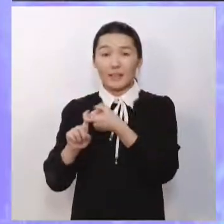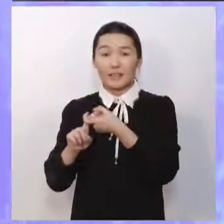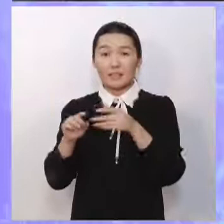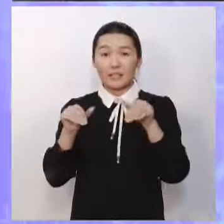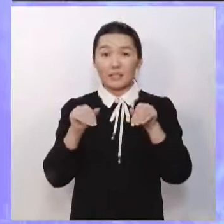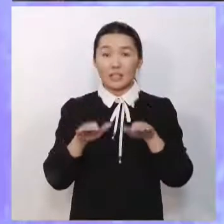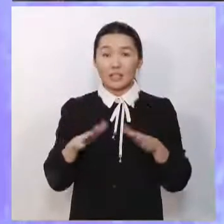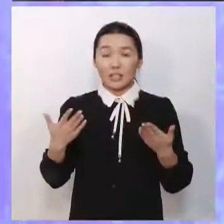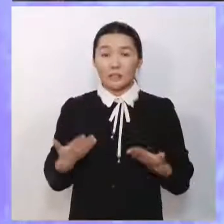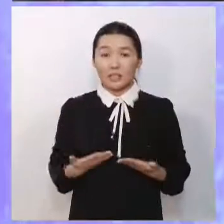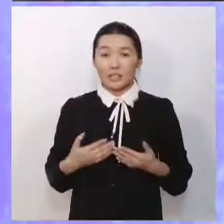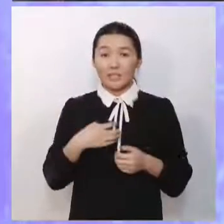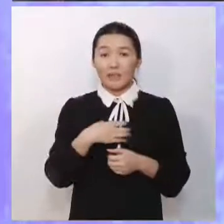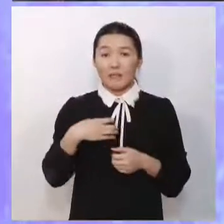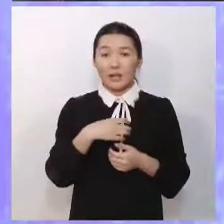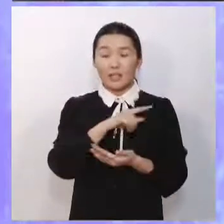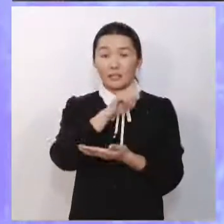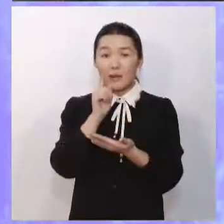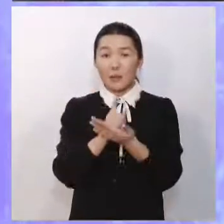жизненно важных вопросов,